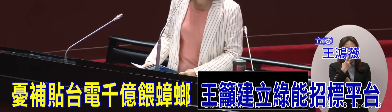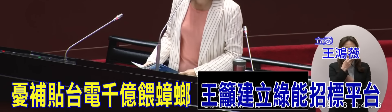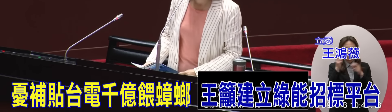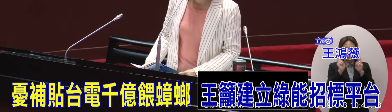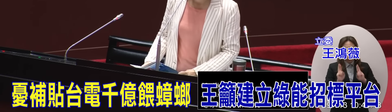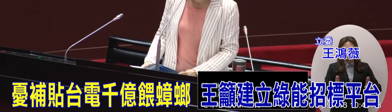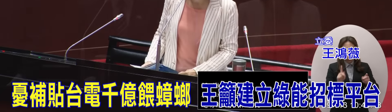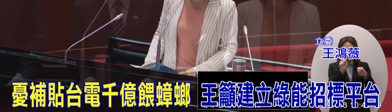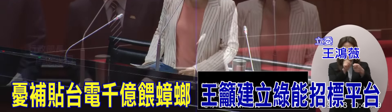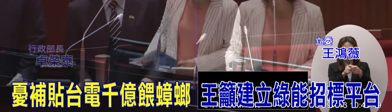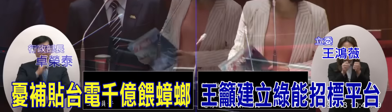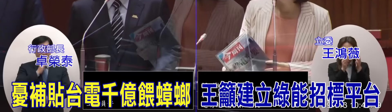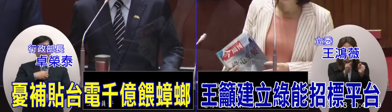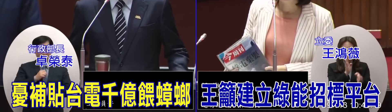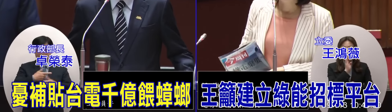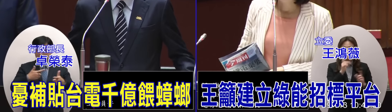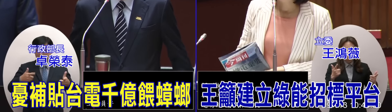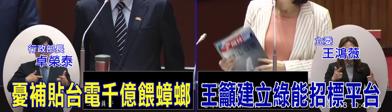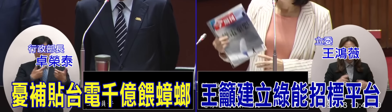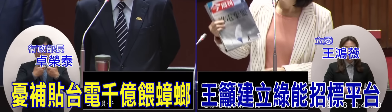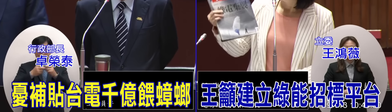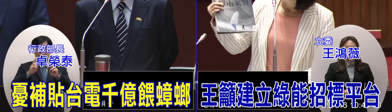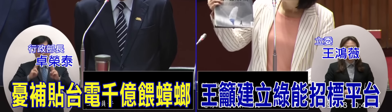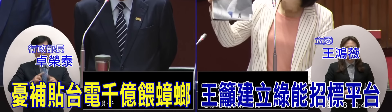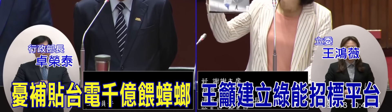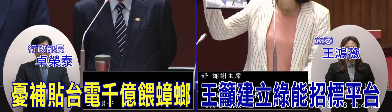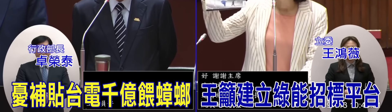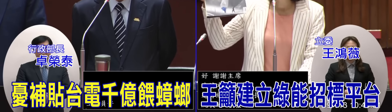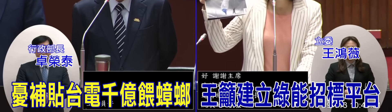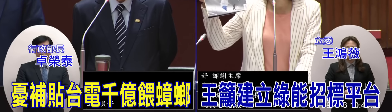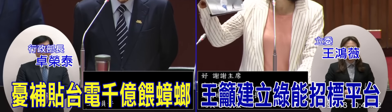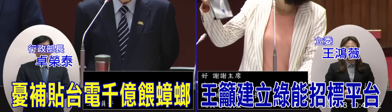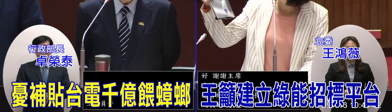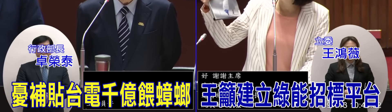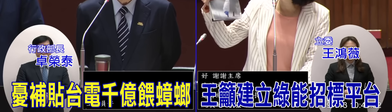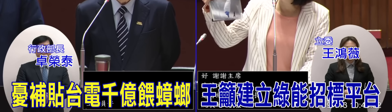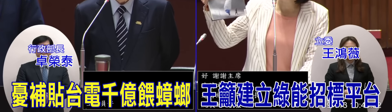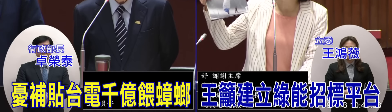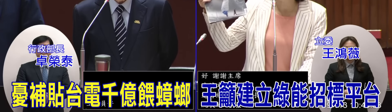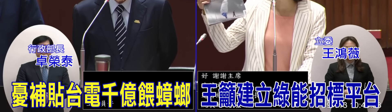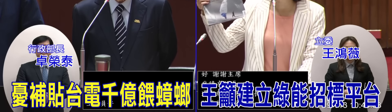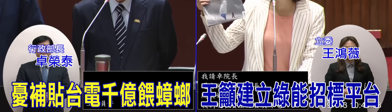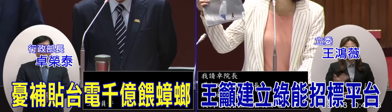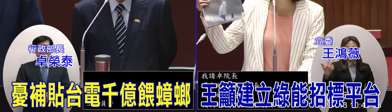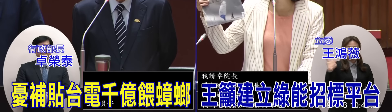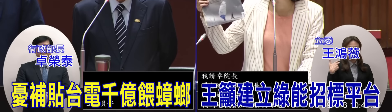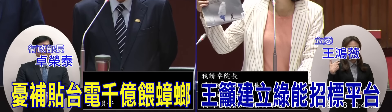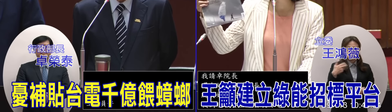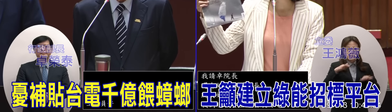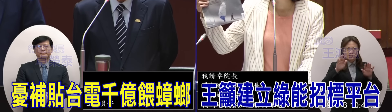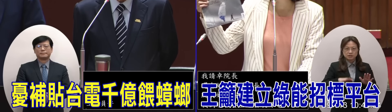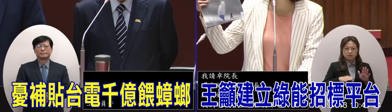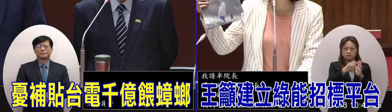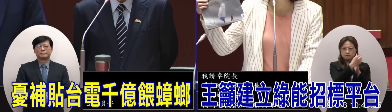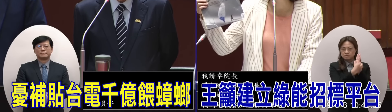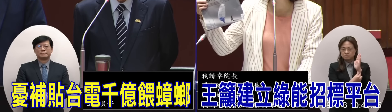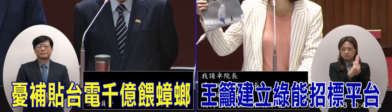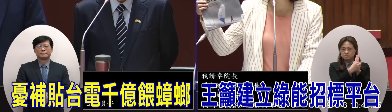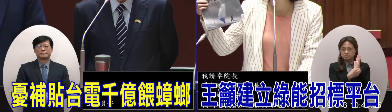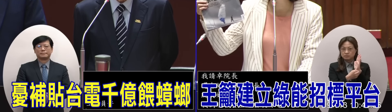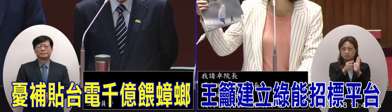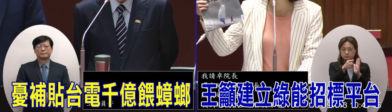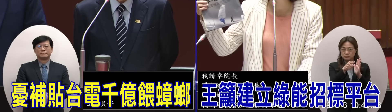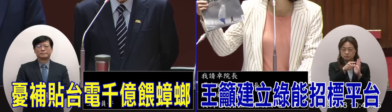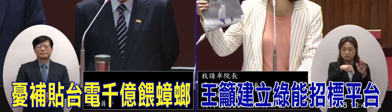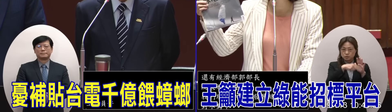对？ 是的，多元发展绿能，对。 所以应该是上周的《金周刊》，我不晓得院